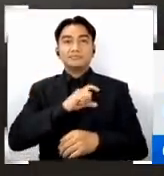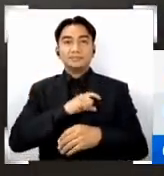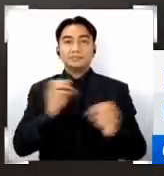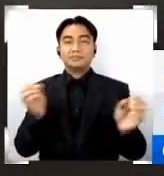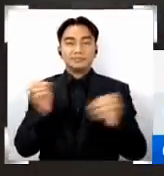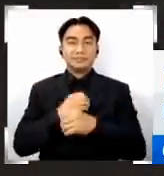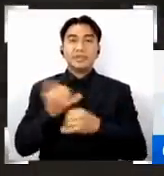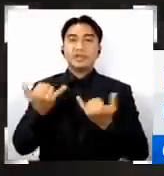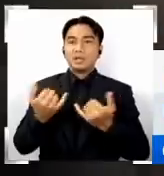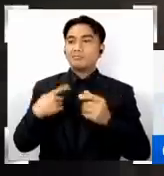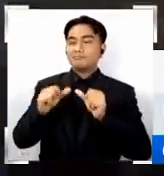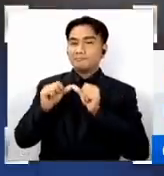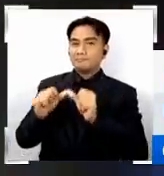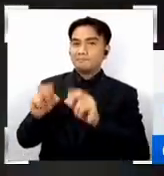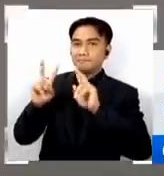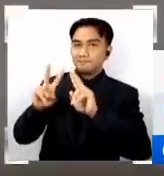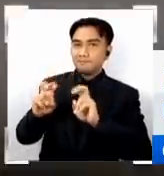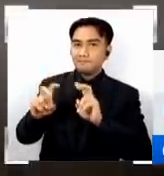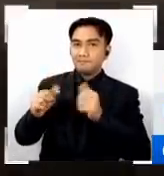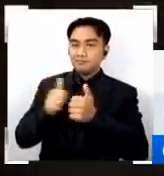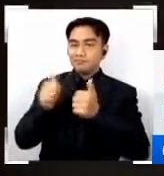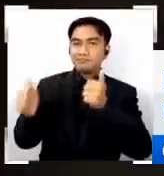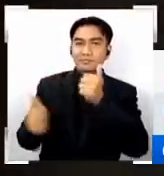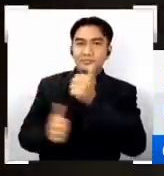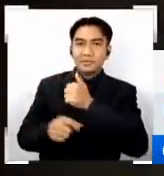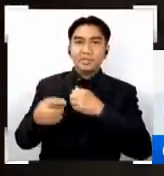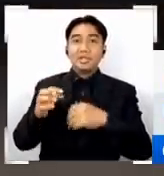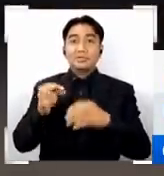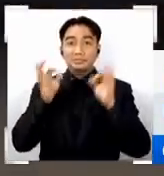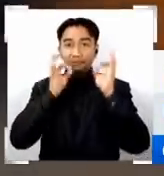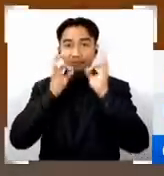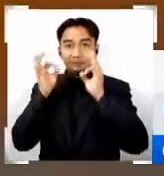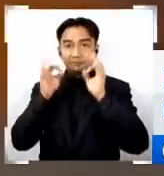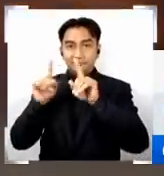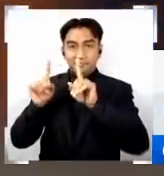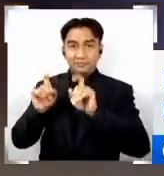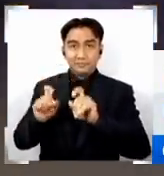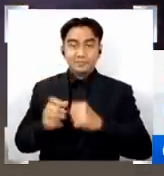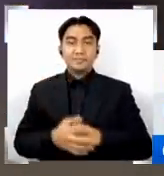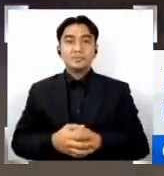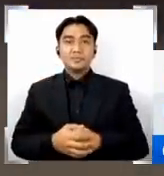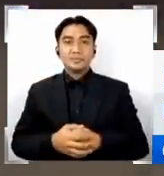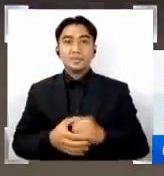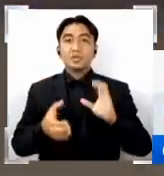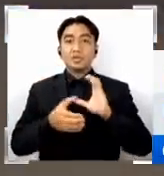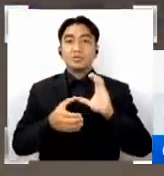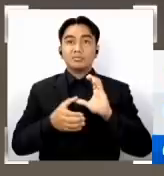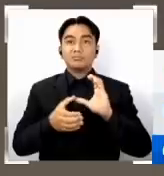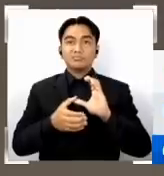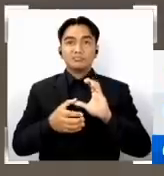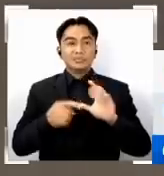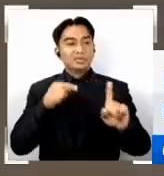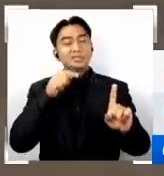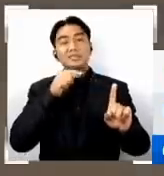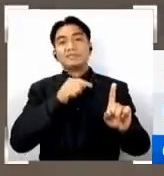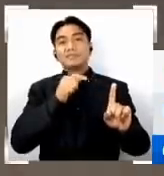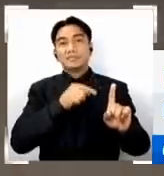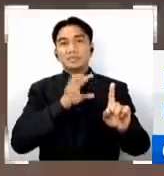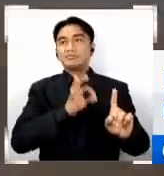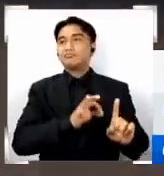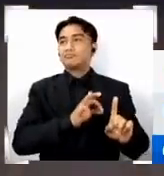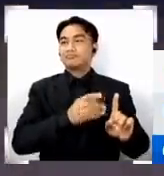at sasailalim din sa drug test. Dinala naman sa Caloocan City Medical Center ang biktima para sumailalim sa medical